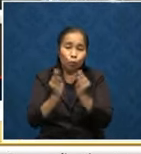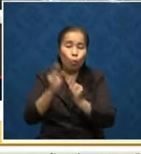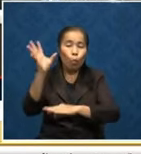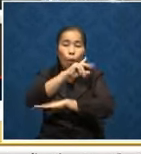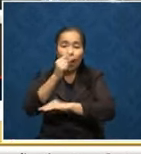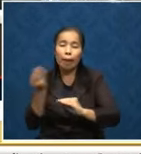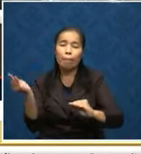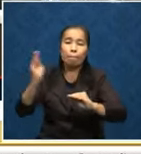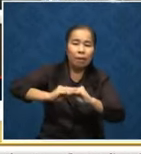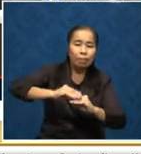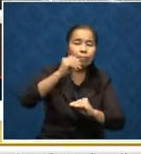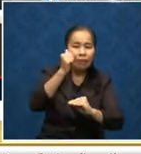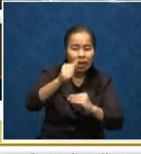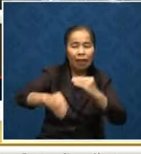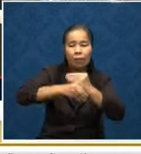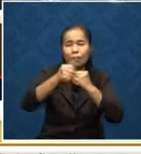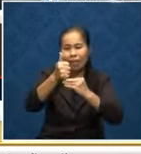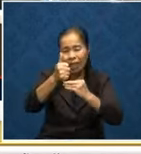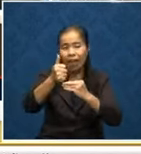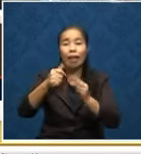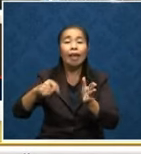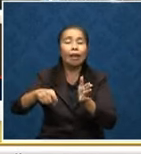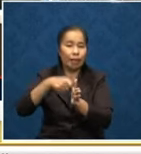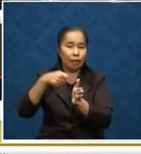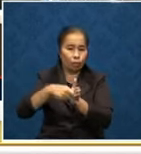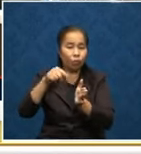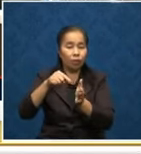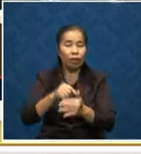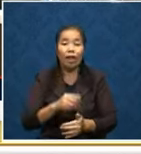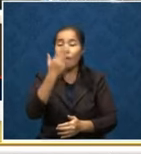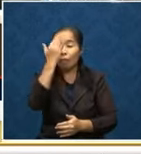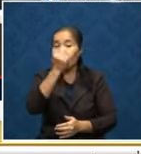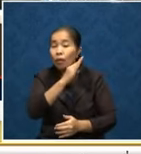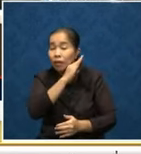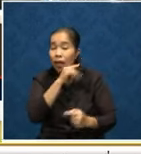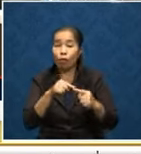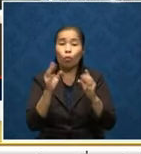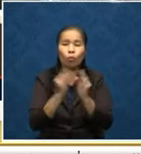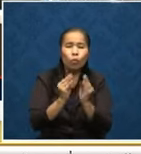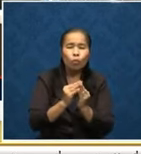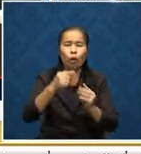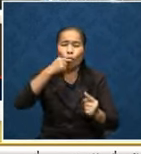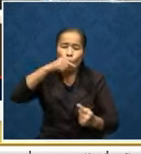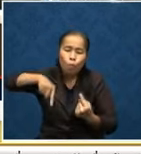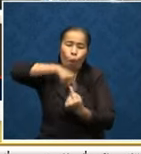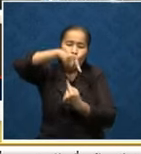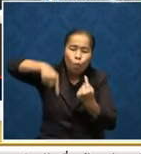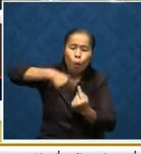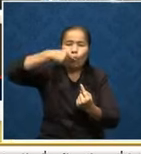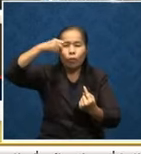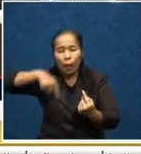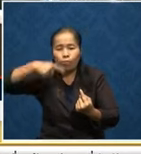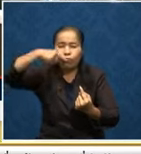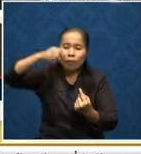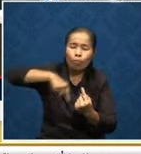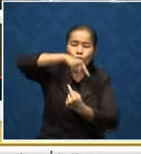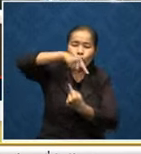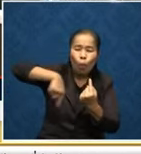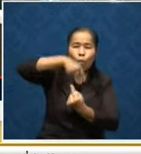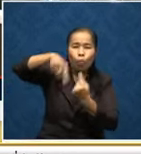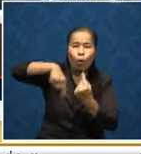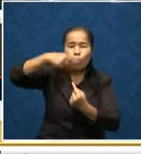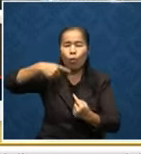เหตุผลเหล่านี้แหละมันขึ้นอยู่กับถ้าในที่ประชุมพูดวนไปวนมาในที่ประชุมพูด